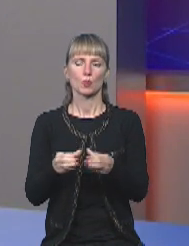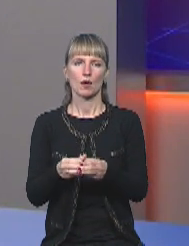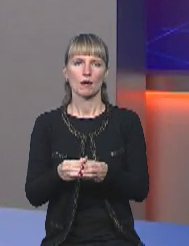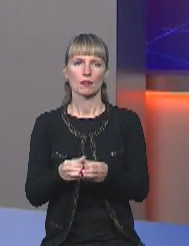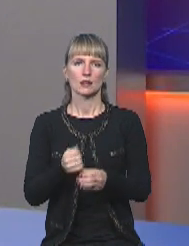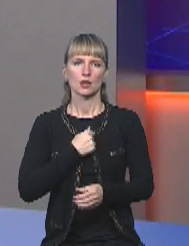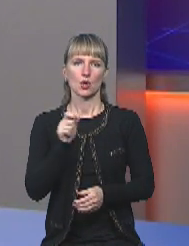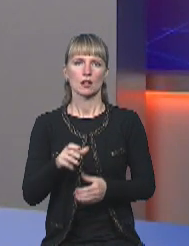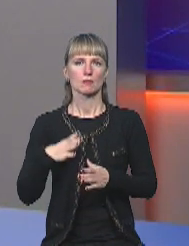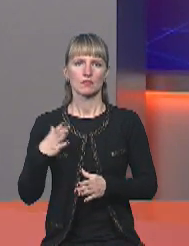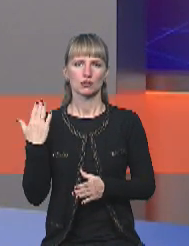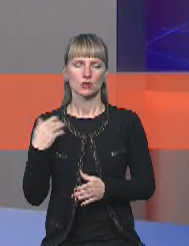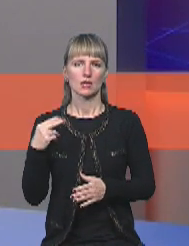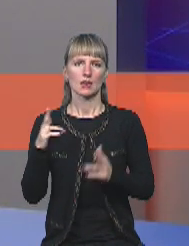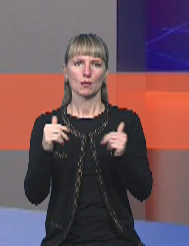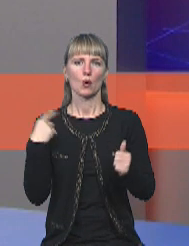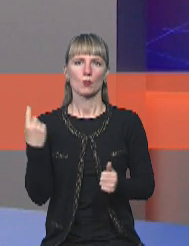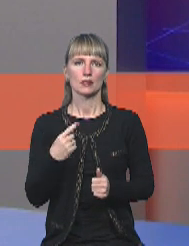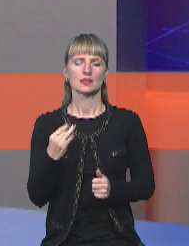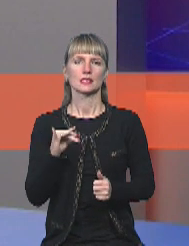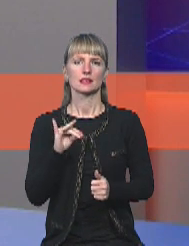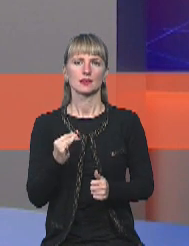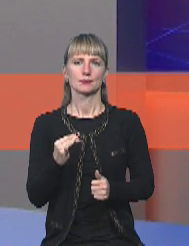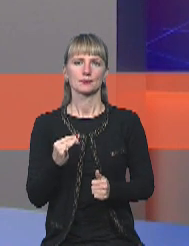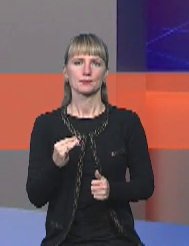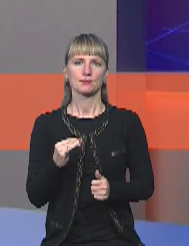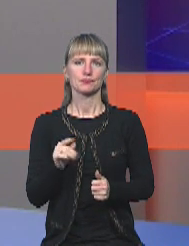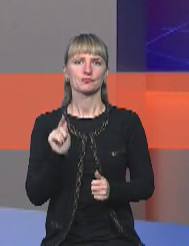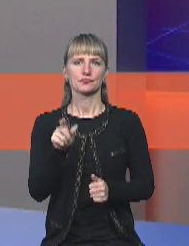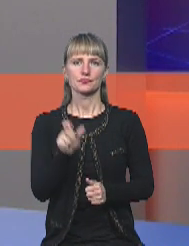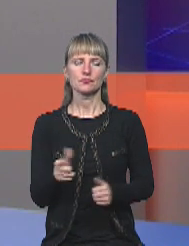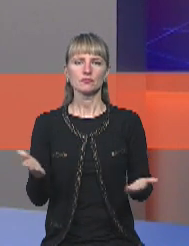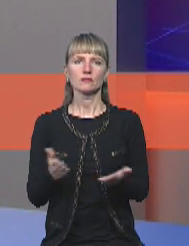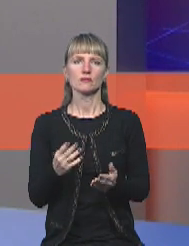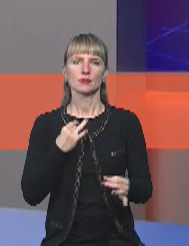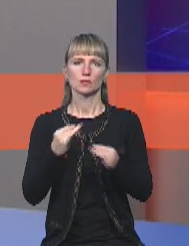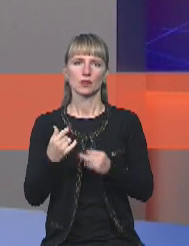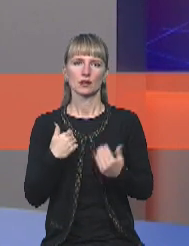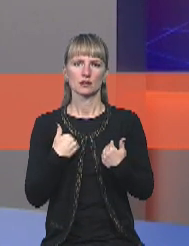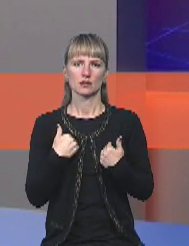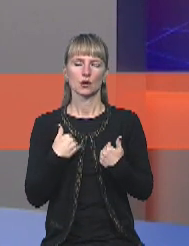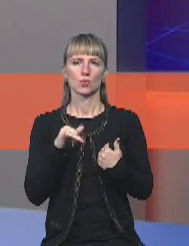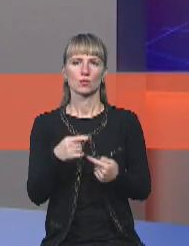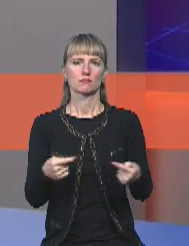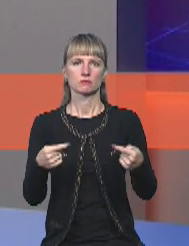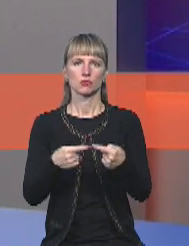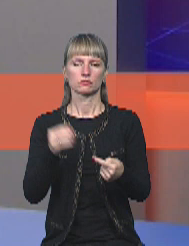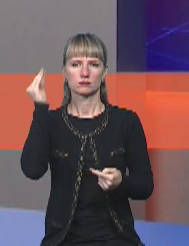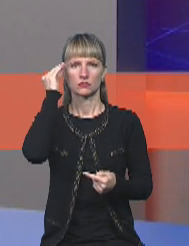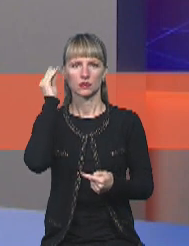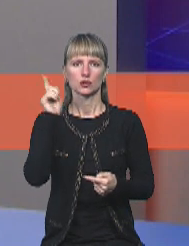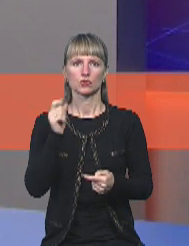ветеранськими у Дніпропетровській області і з тими людьми, з якими спілкувалася я, в них є чітка позиція, що